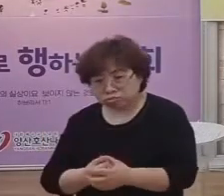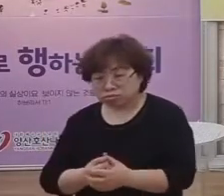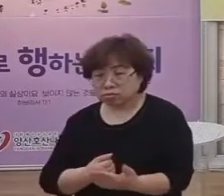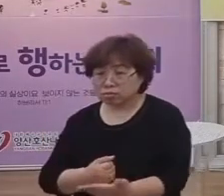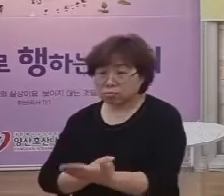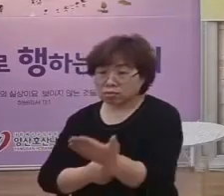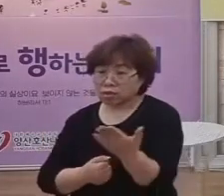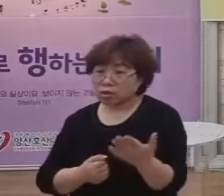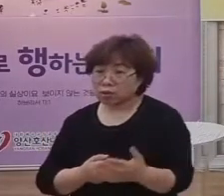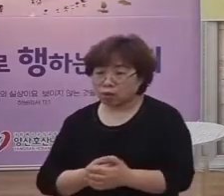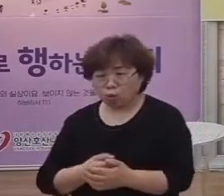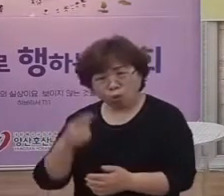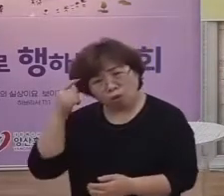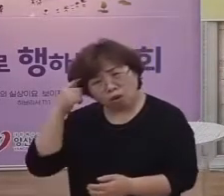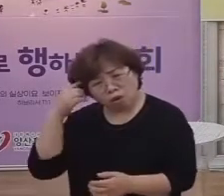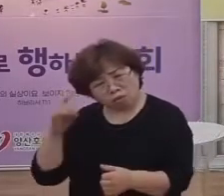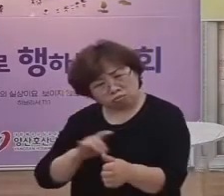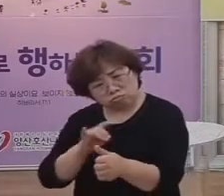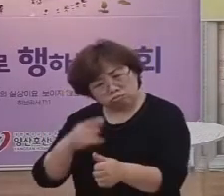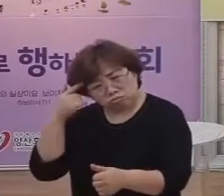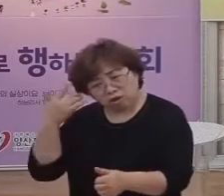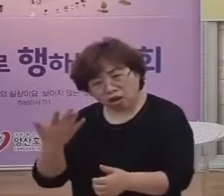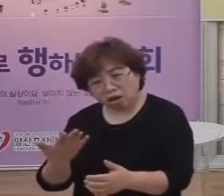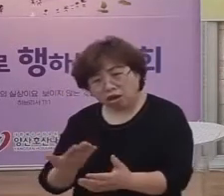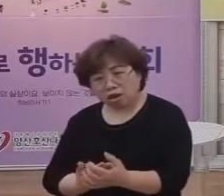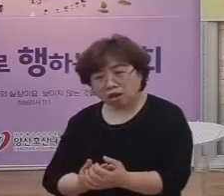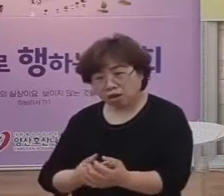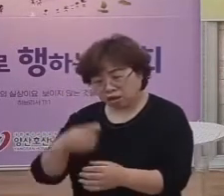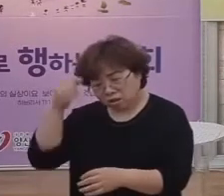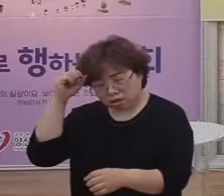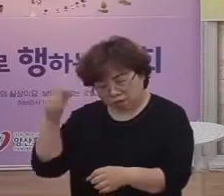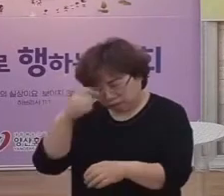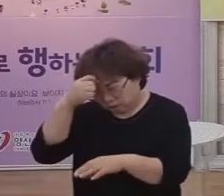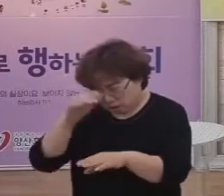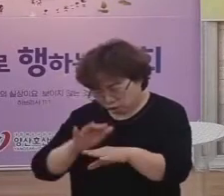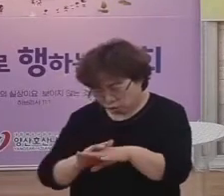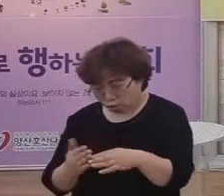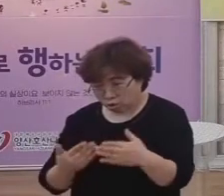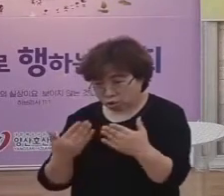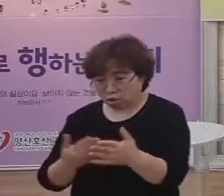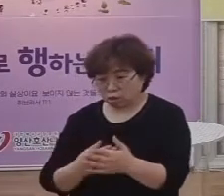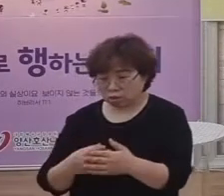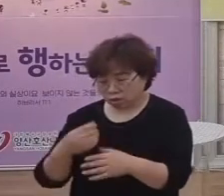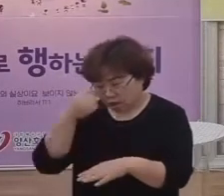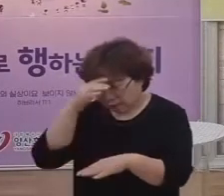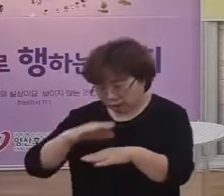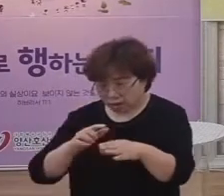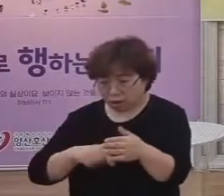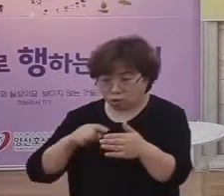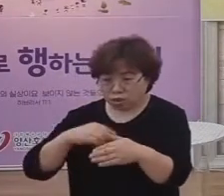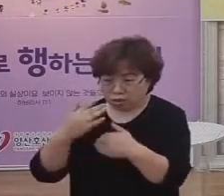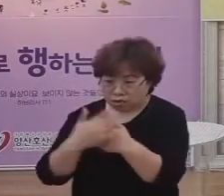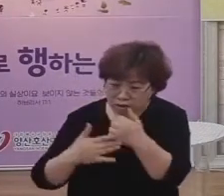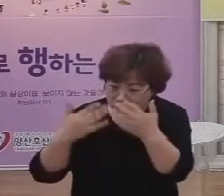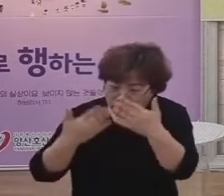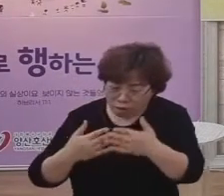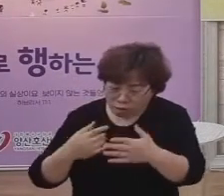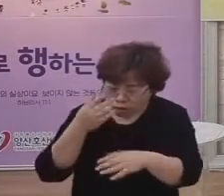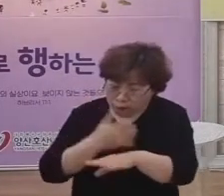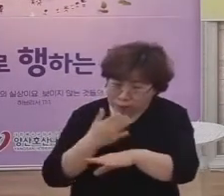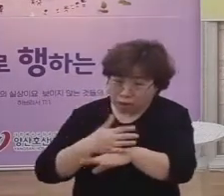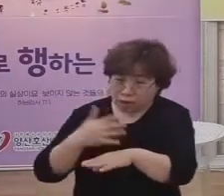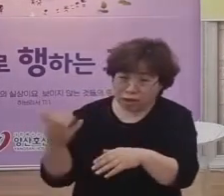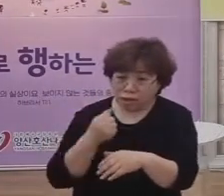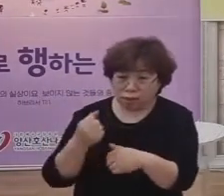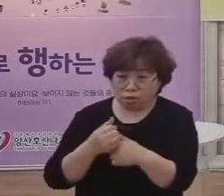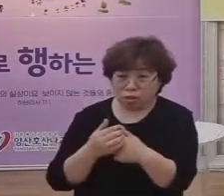여러분, 이게 왜 속이는 게 되냐고요. 새벽 예배 나오고 예배 시간 은혜를 받고 감사해서 눈물을 흘리고